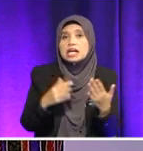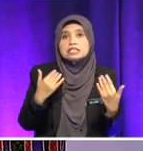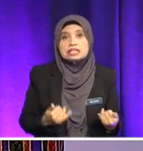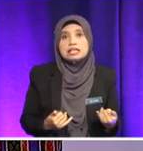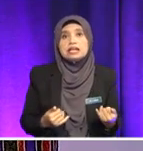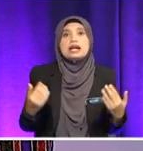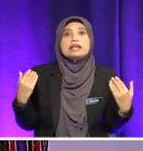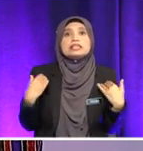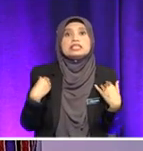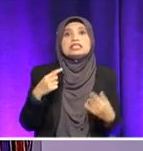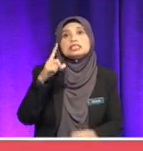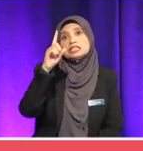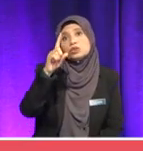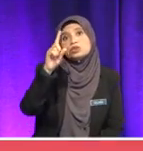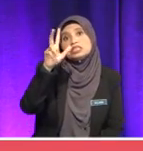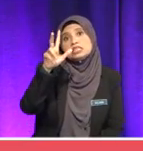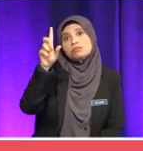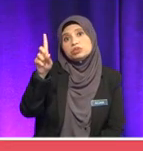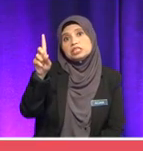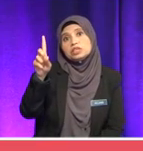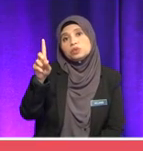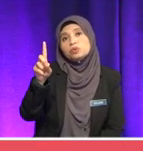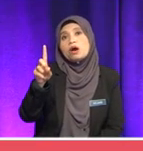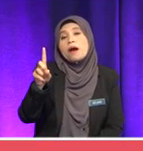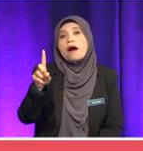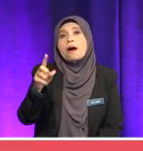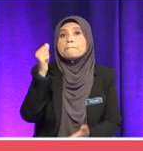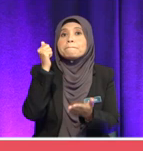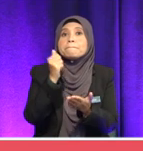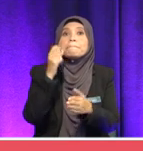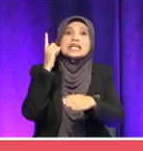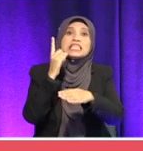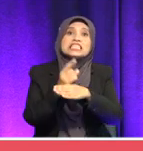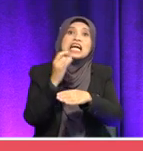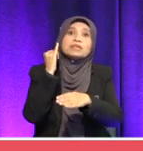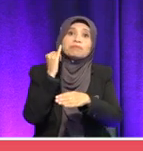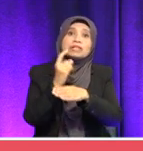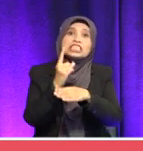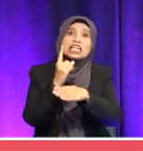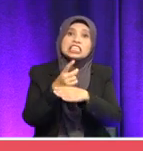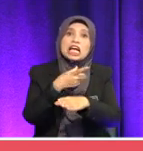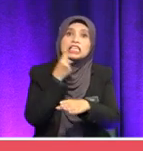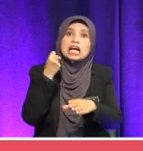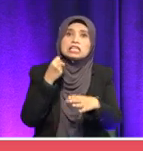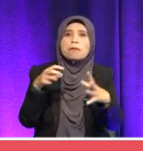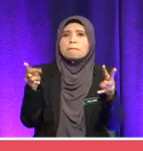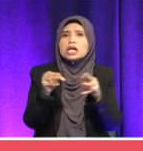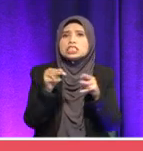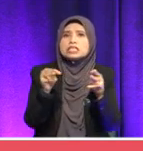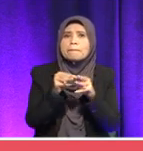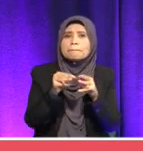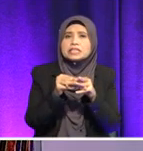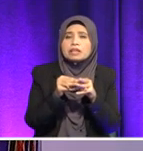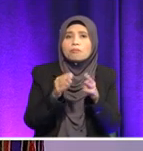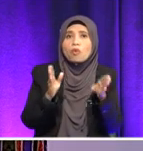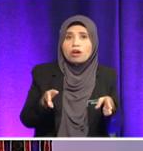100 131 memorandum yang diterima dari berbagai pihak di